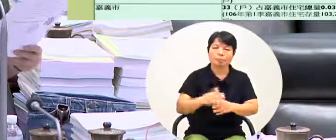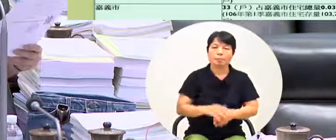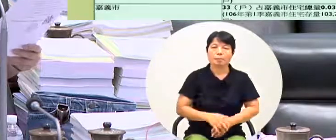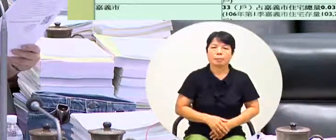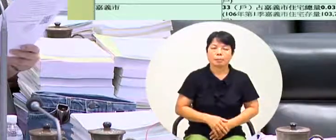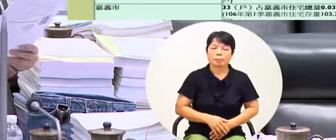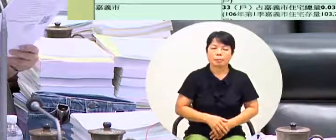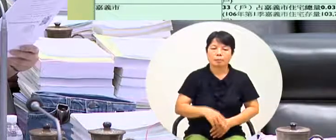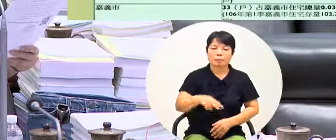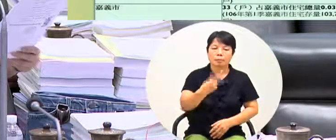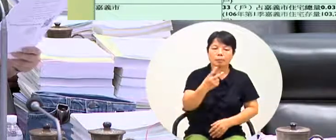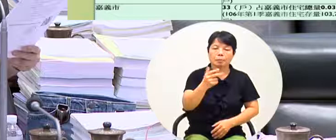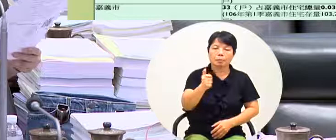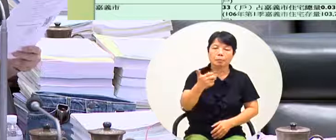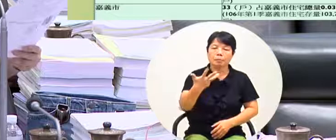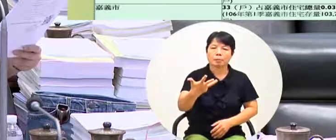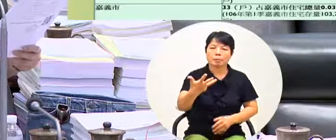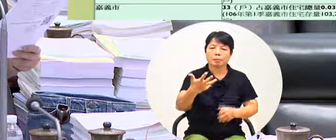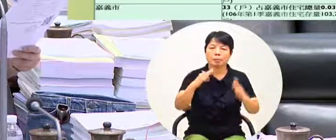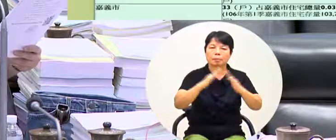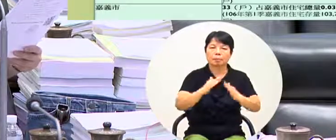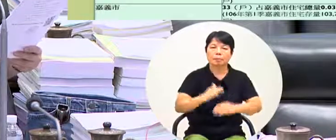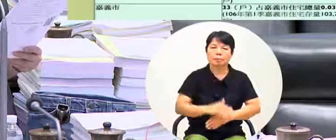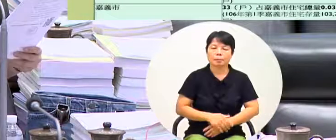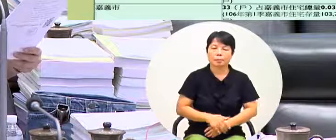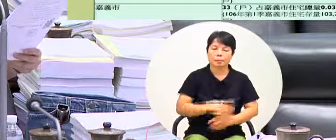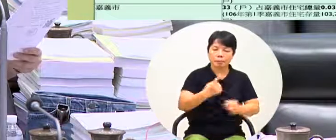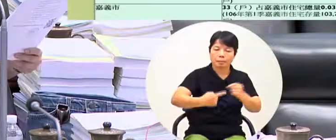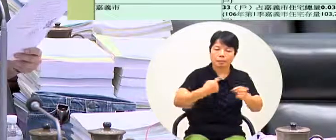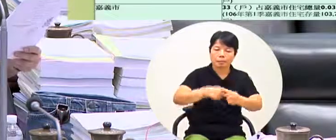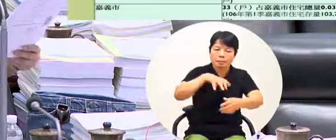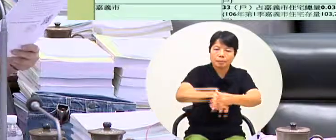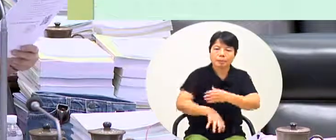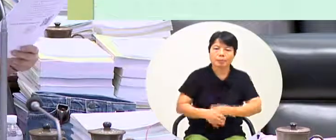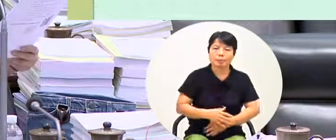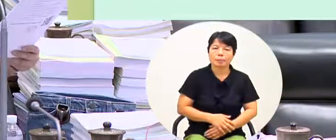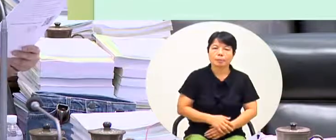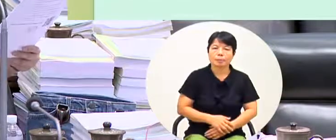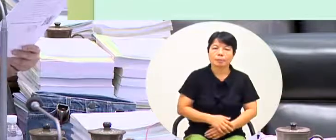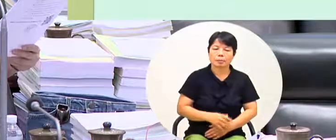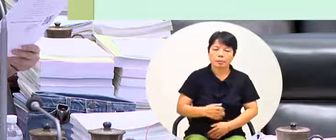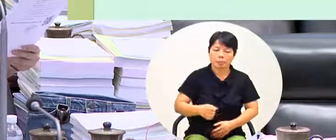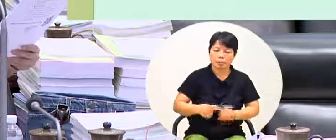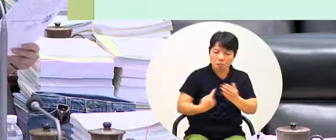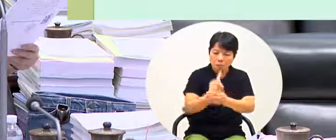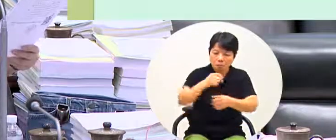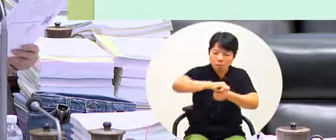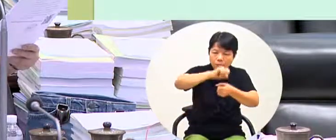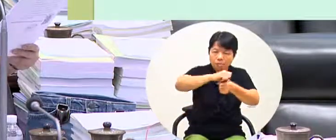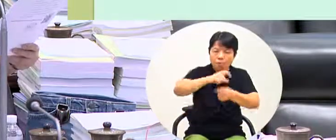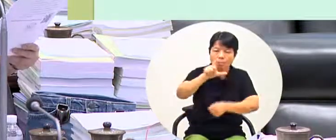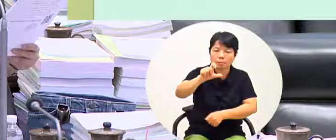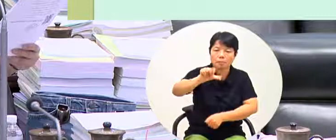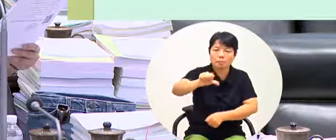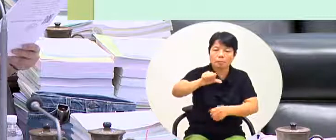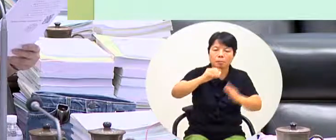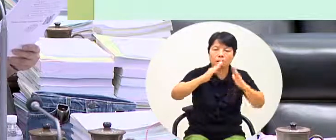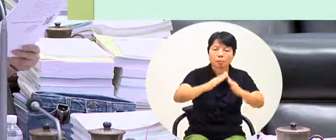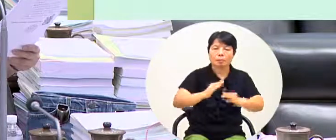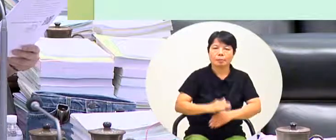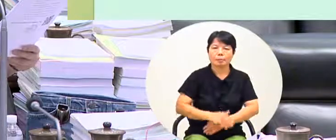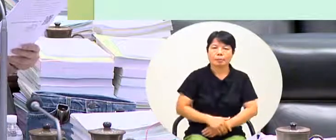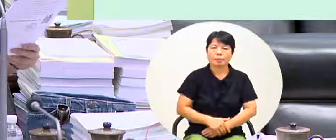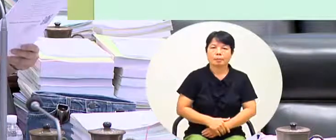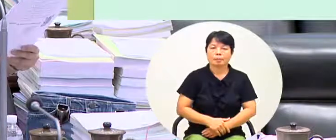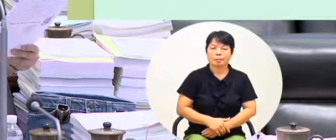258户，所以我们一年里面难道只增加了65户吗？啊，这个部分要请我们都发的局长来做